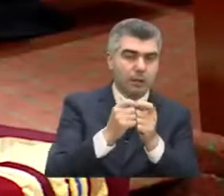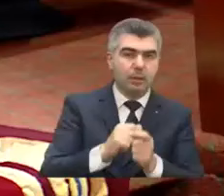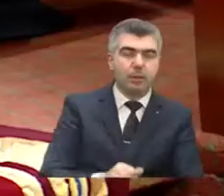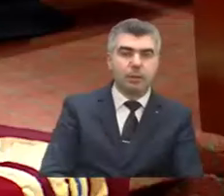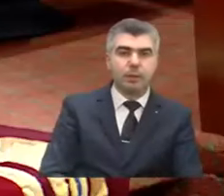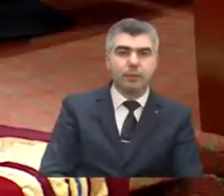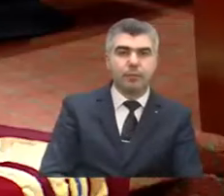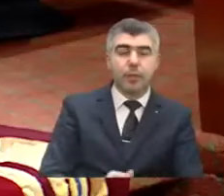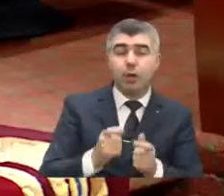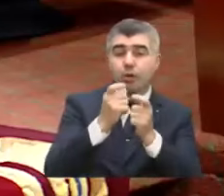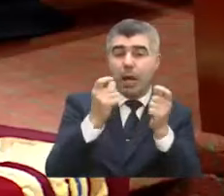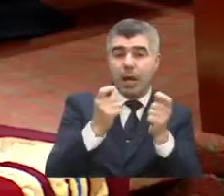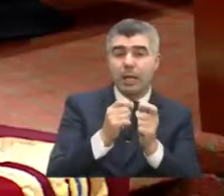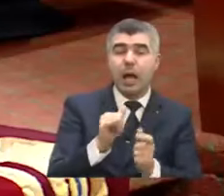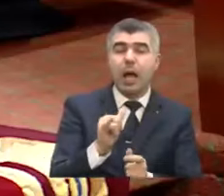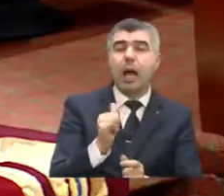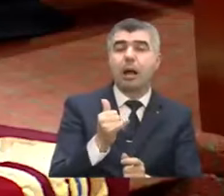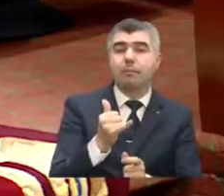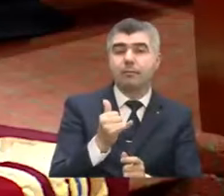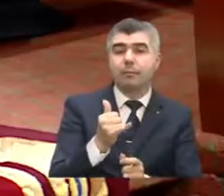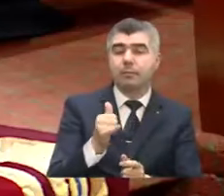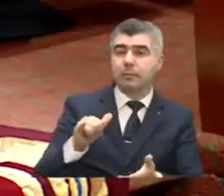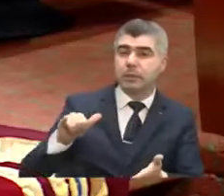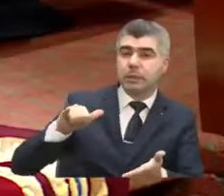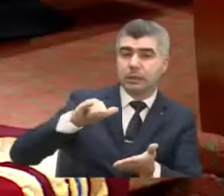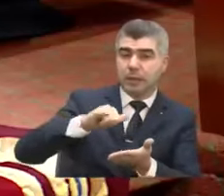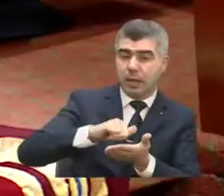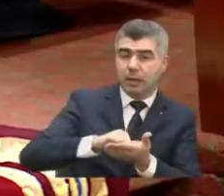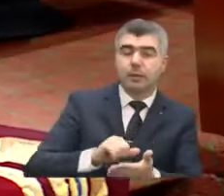شركة العربية للطيران اللي كتحظى في